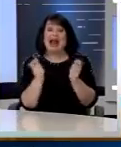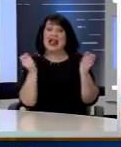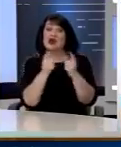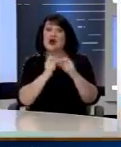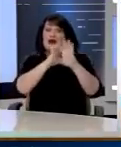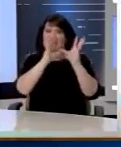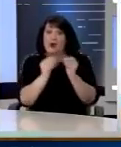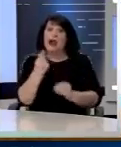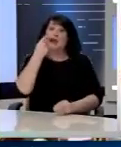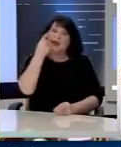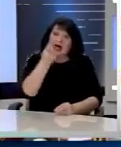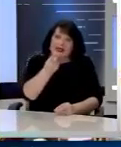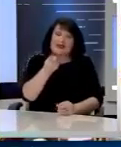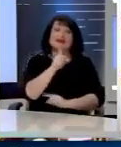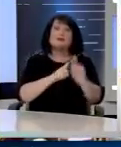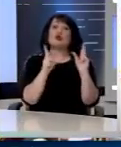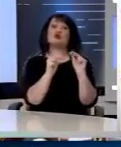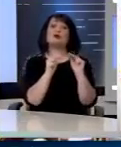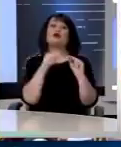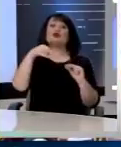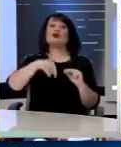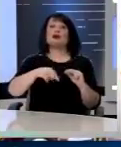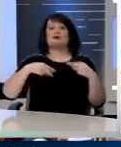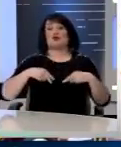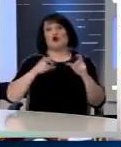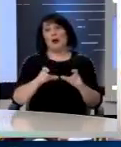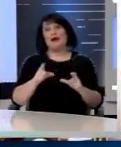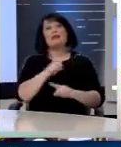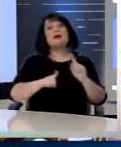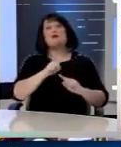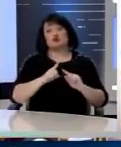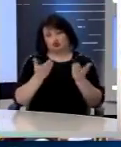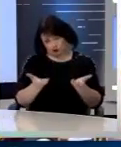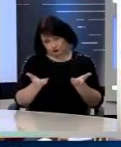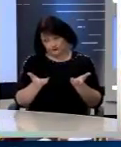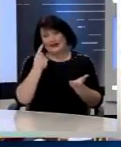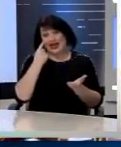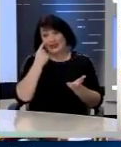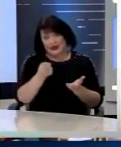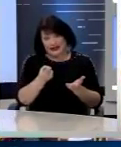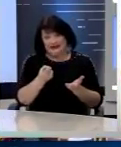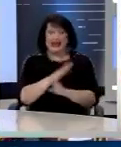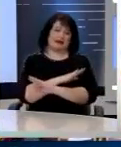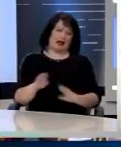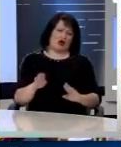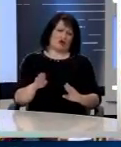όλοι για να δείτε με ποιον συνομιλούσε ο Παπαδόπουλος στο Υπουργείο Εθνικής Άμυνας. Και αυτά έτσι για να